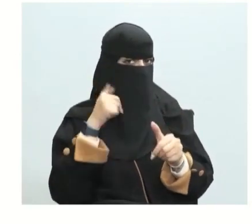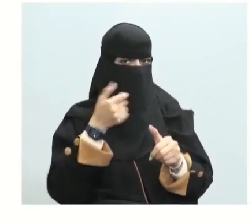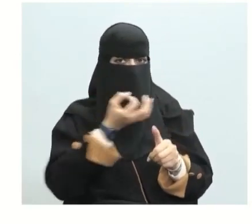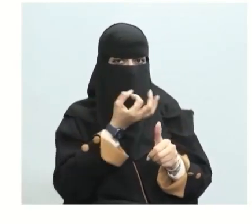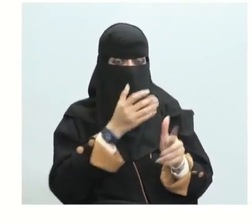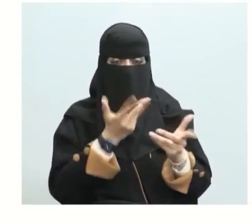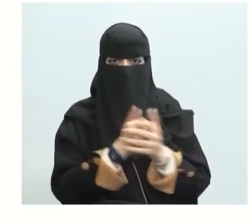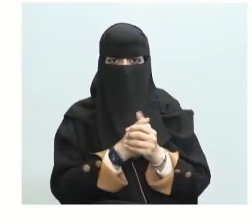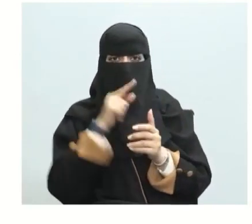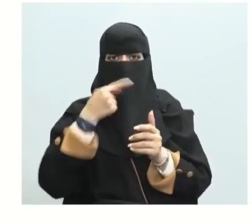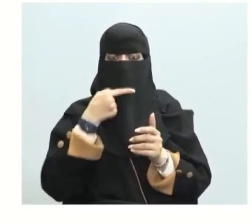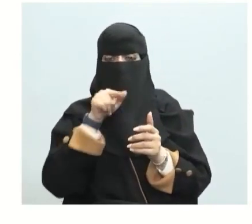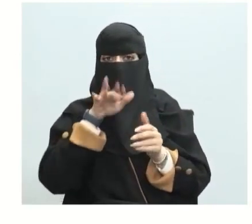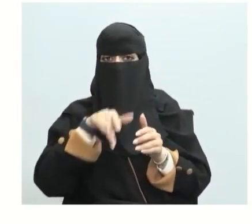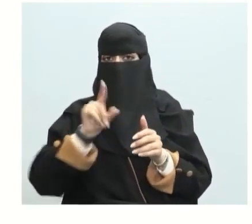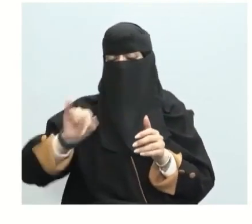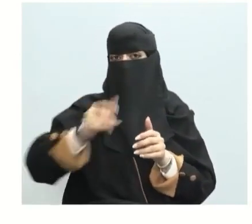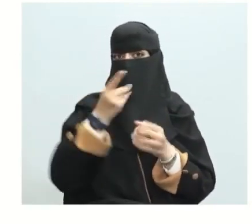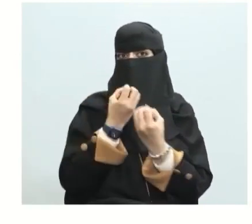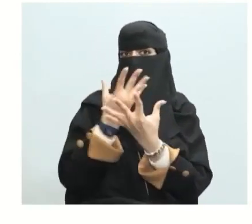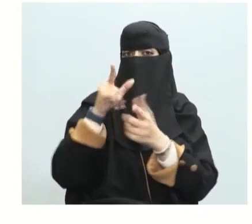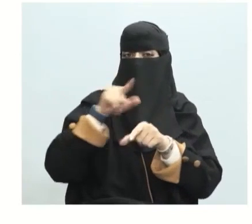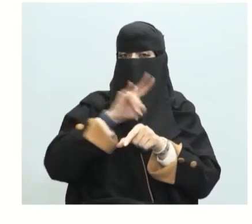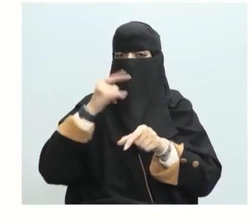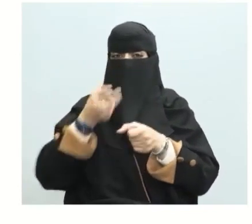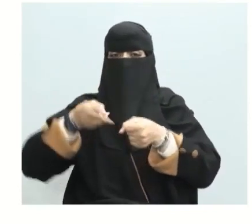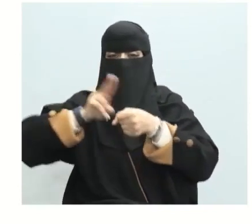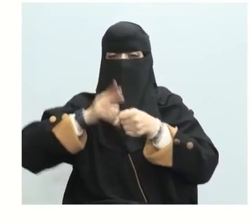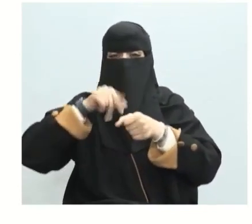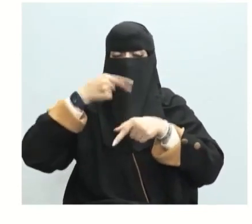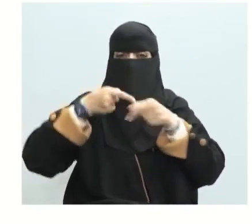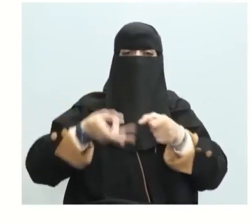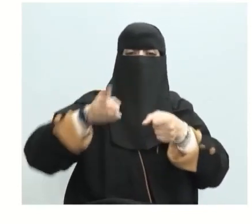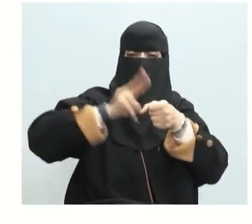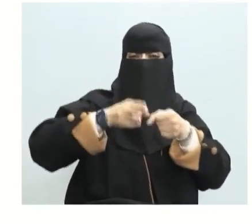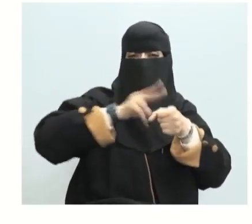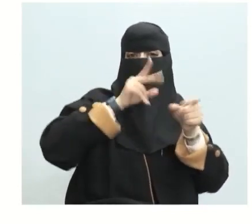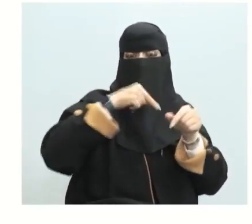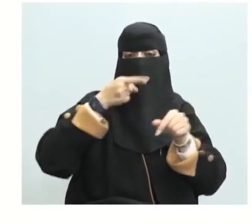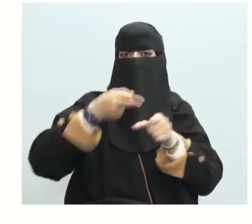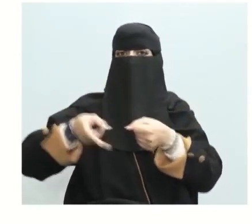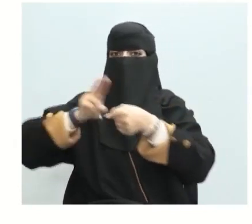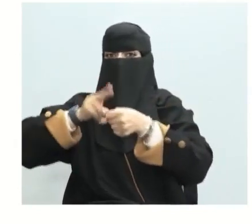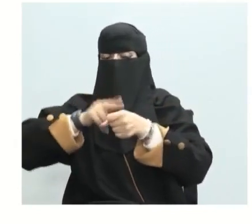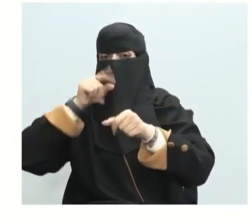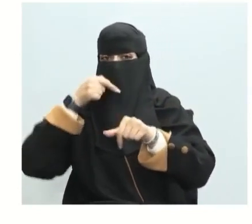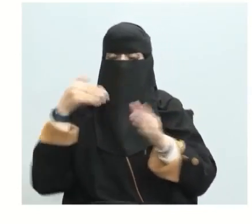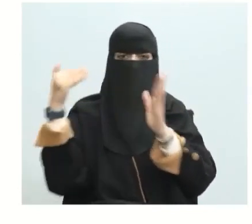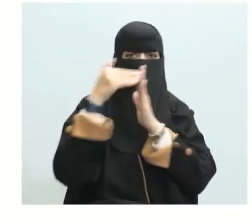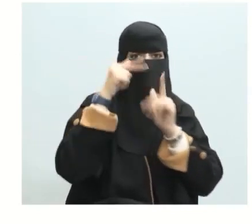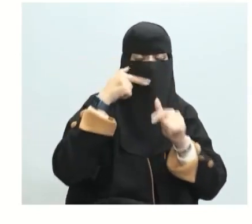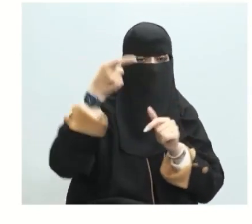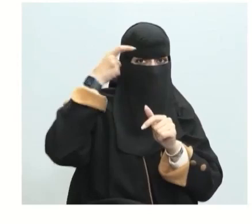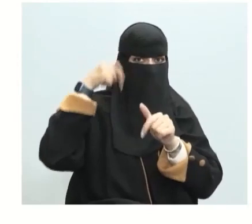كلامي قالت ما احسنه لولا انك تكثر ترداده قال اردده حتى